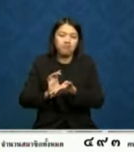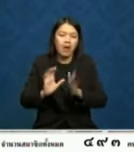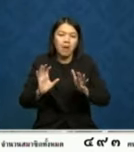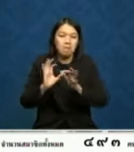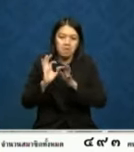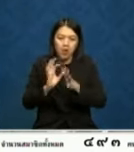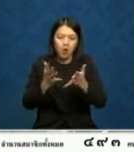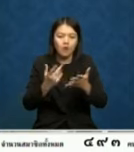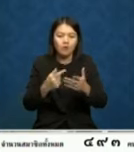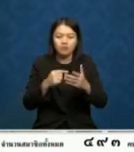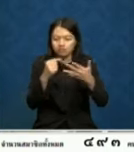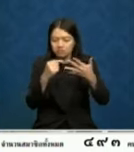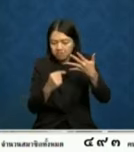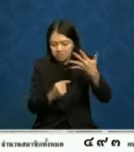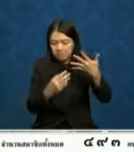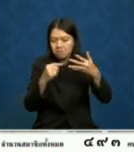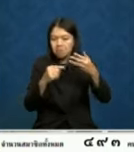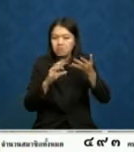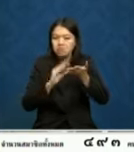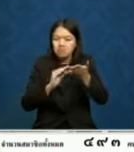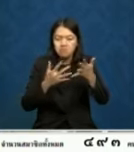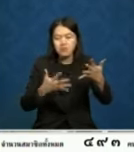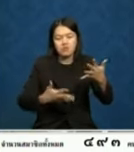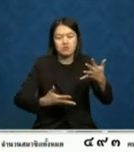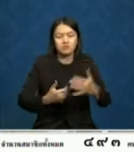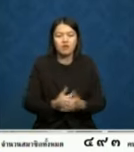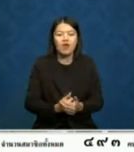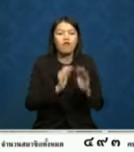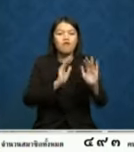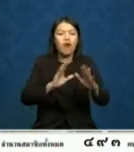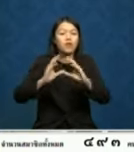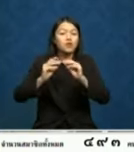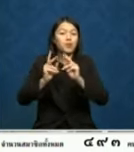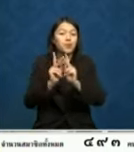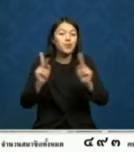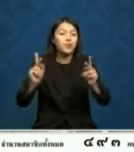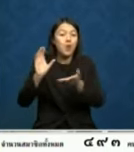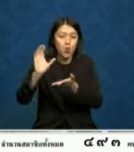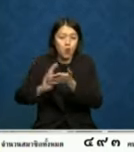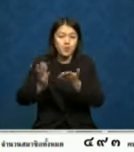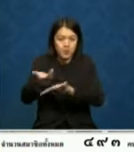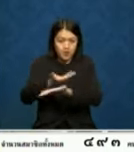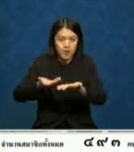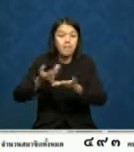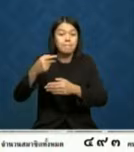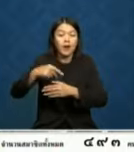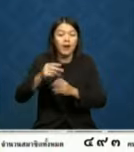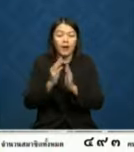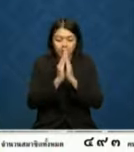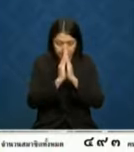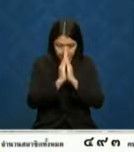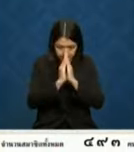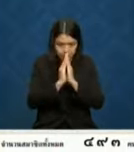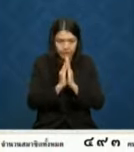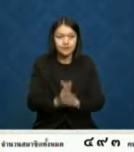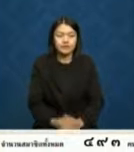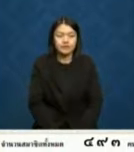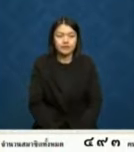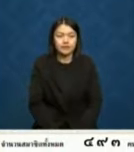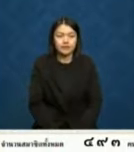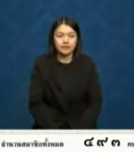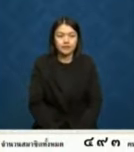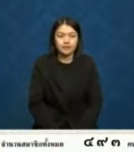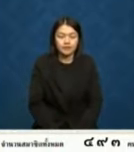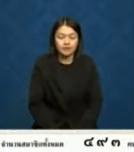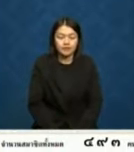เกี่ยวข้องกับรายการนี้เลยครับท่านประธานก็อยากจะฝากที่ประชุมแห่งนี้และคณะกรรมาธิการงบประมาณได้พิจารณาเรื่องนี้เป็นพิเศษครับขอบพระคุณครับ